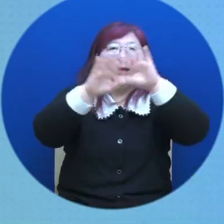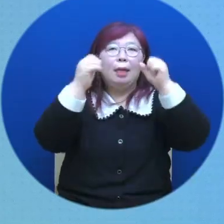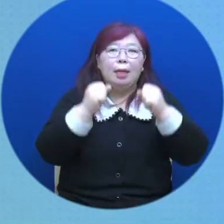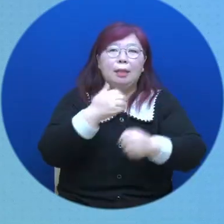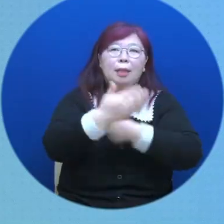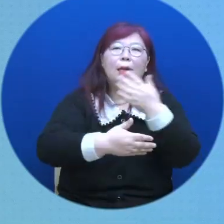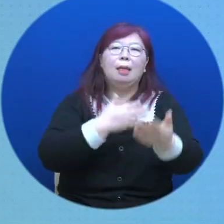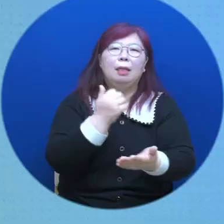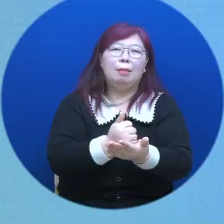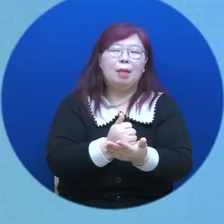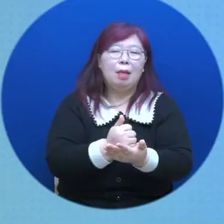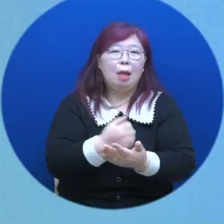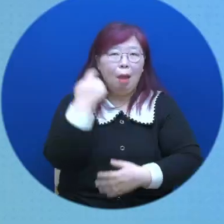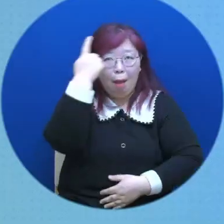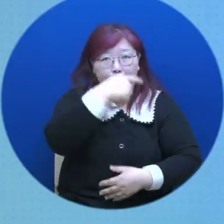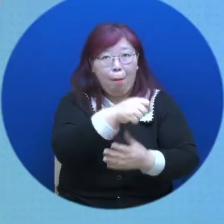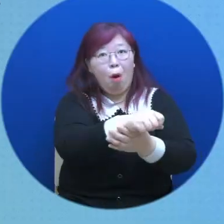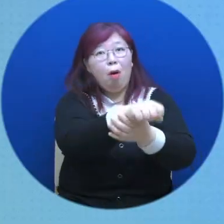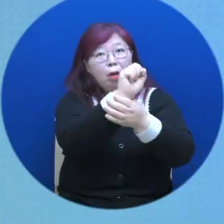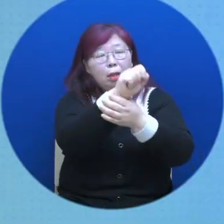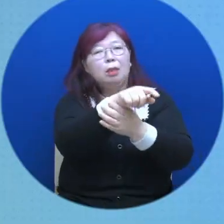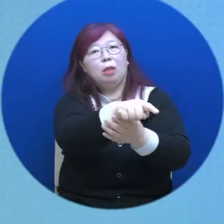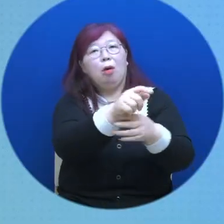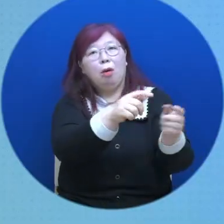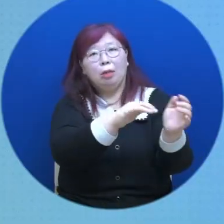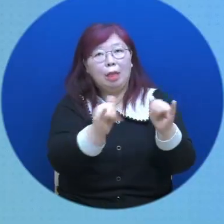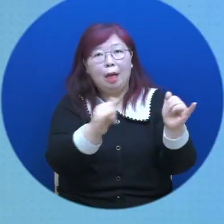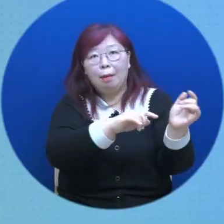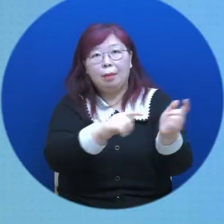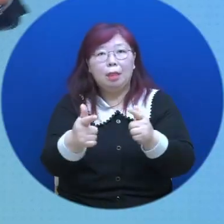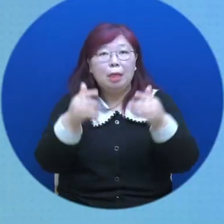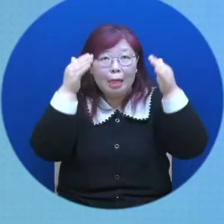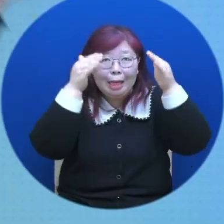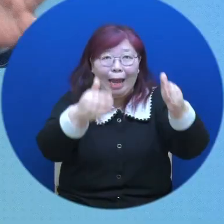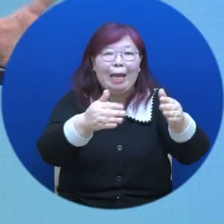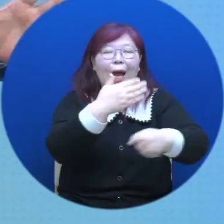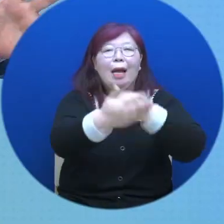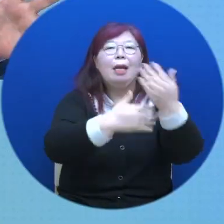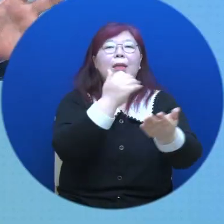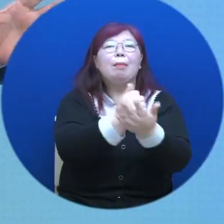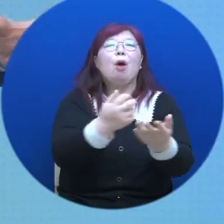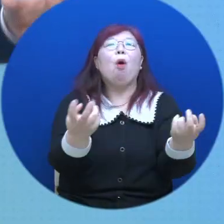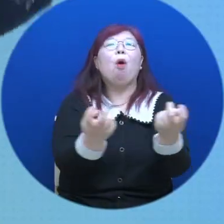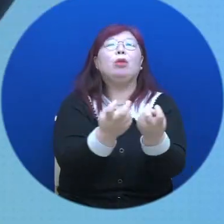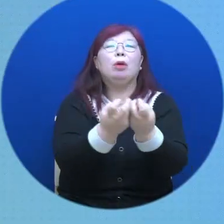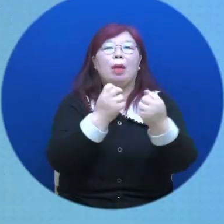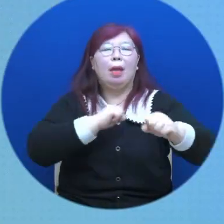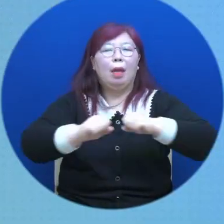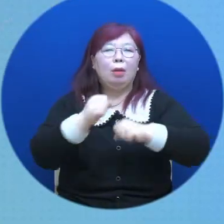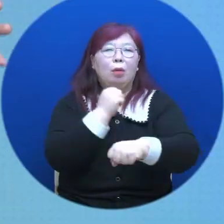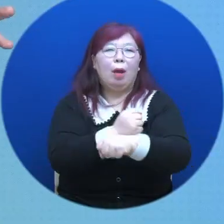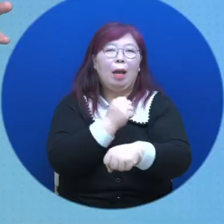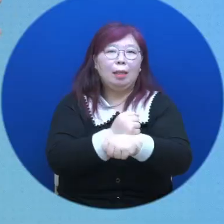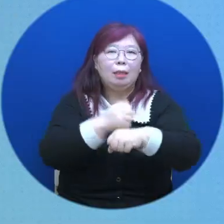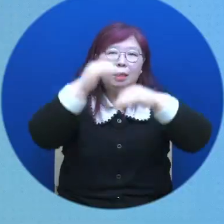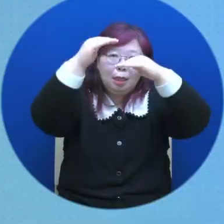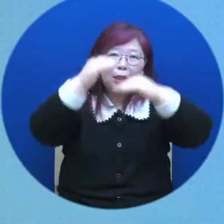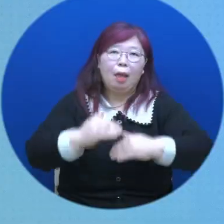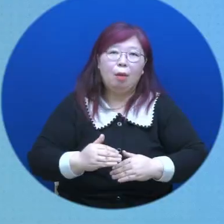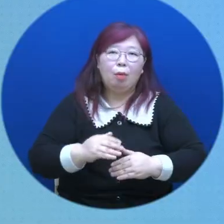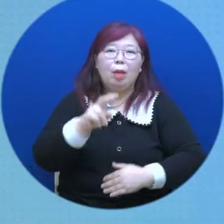하나님께서 머리를 든 그들에게 하나님이 어떻게 하는가, 이것을 보여주려고 하는 것이